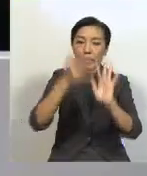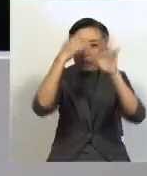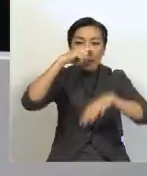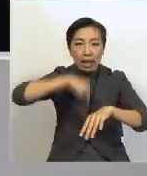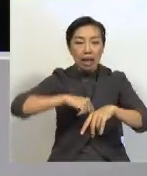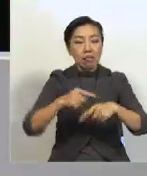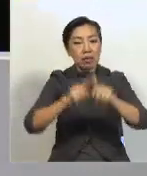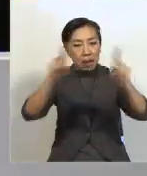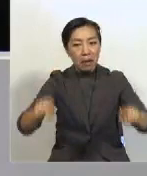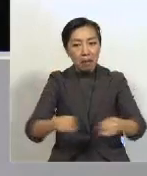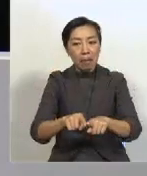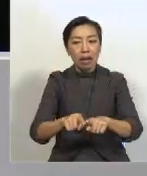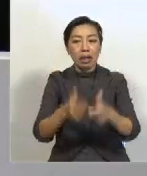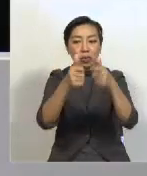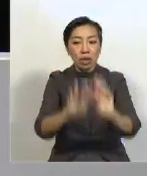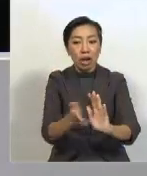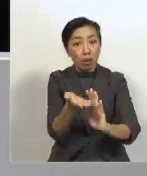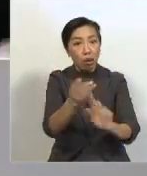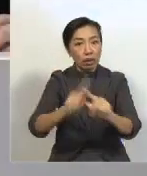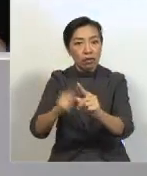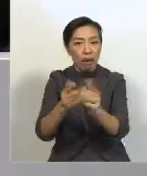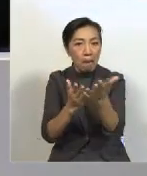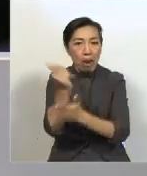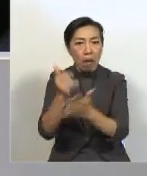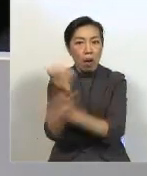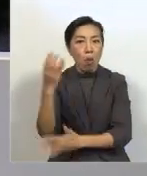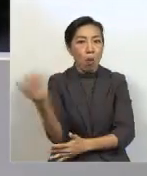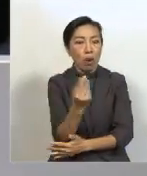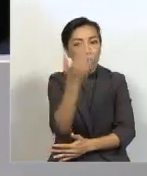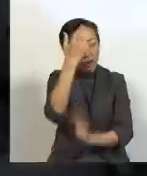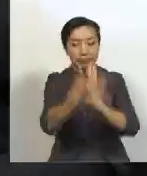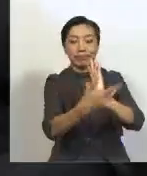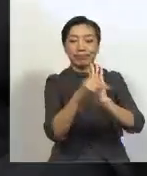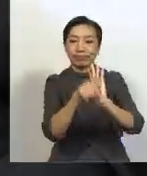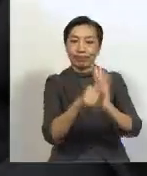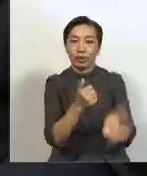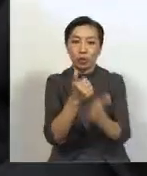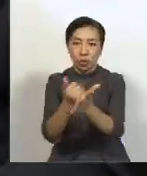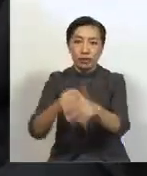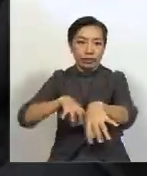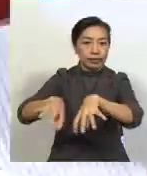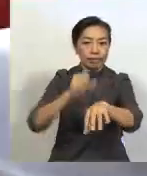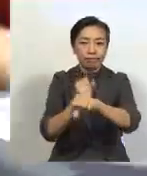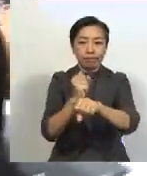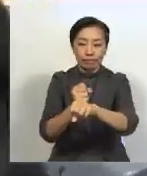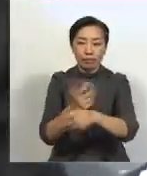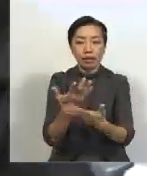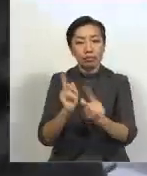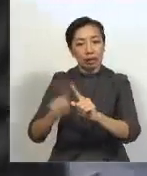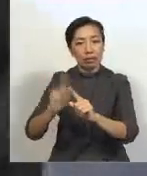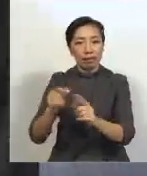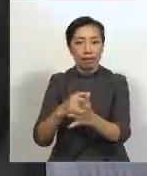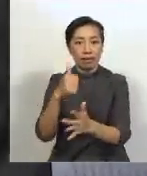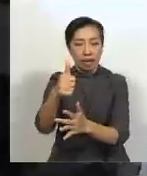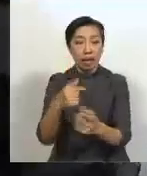โดยการนำระบบดิจิทัลเนี่ยเข้ามาใช้รวมถึงการปรับปรุงกฎระเบียบให้สอดคล้องกับการดำเนินธุรกิจที่เปลี่ยนแปลงไปแต่ว่าอย่